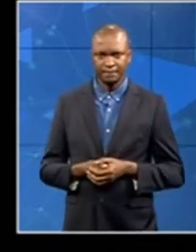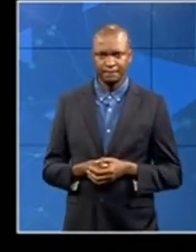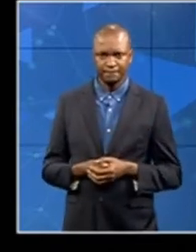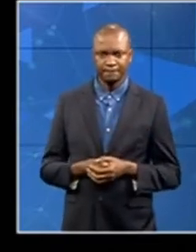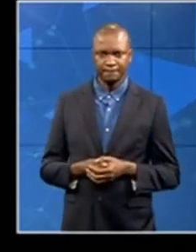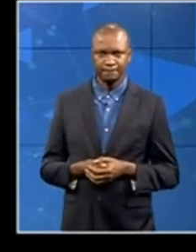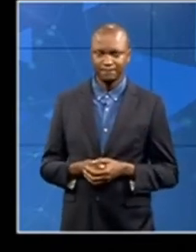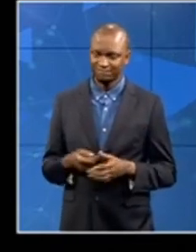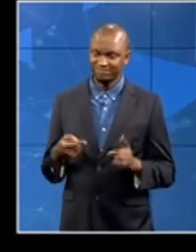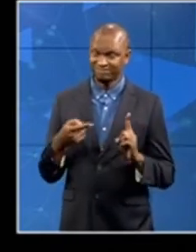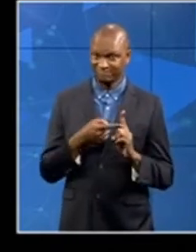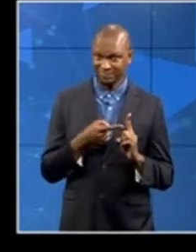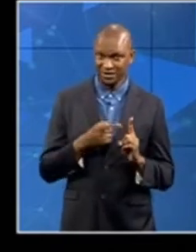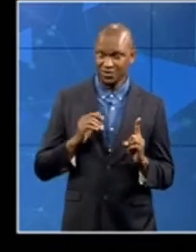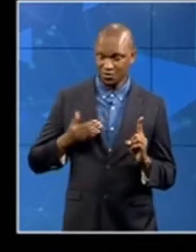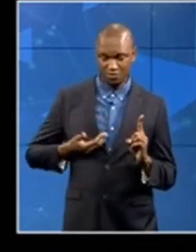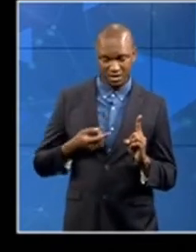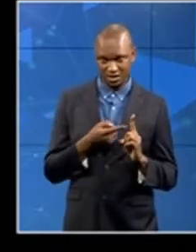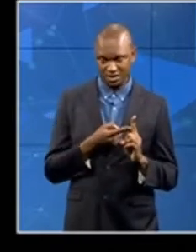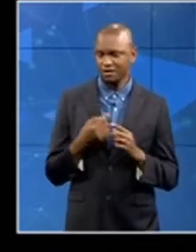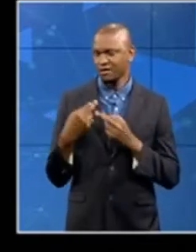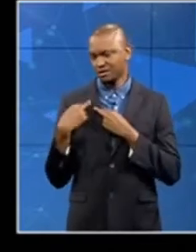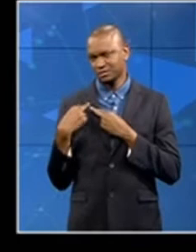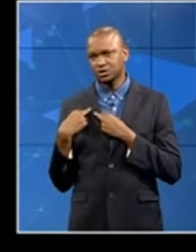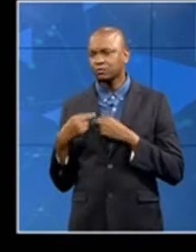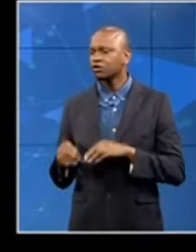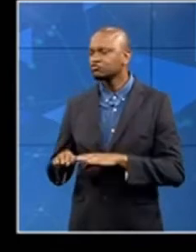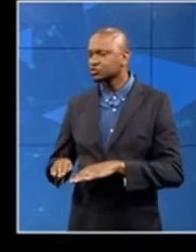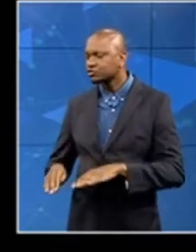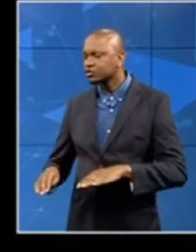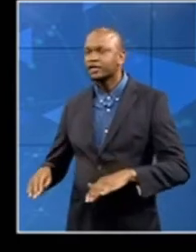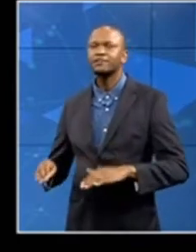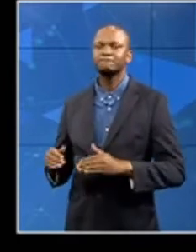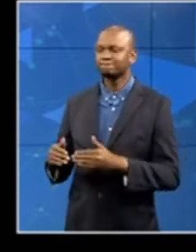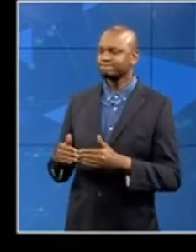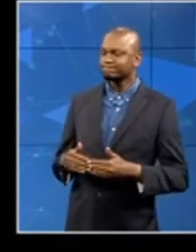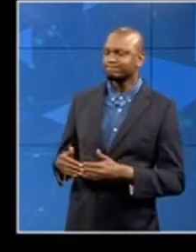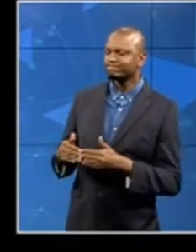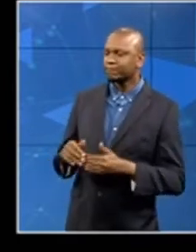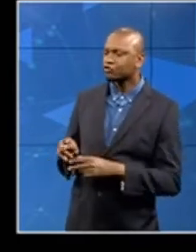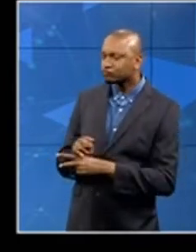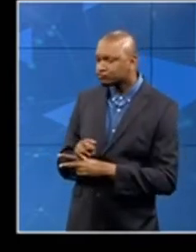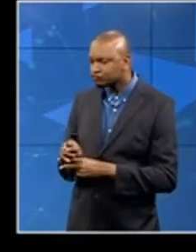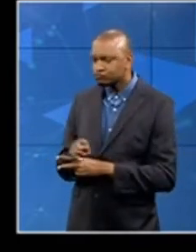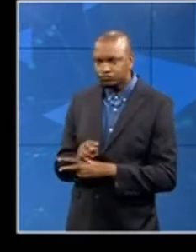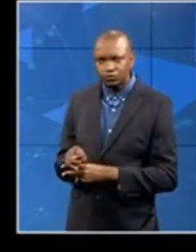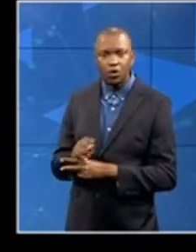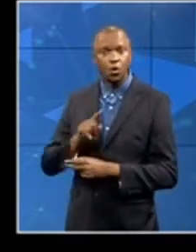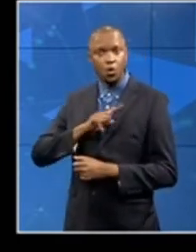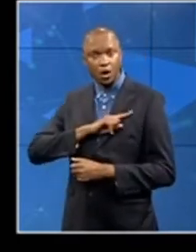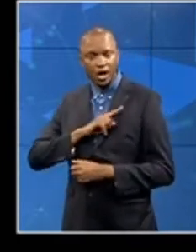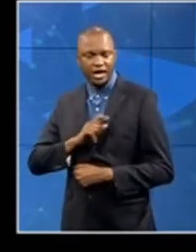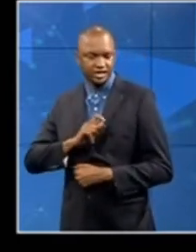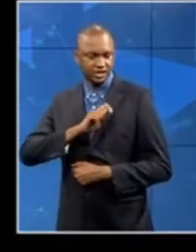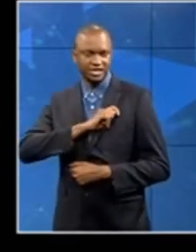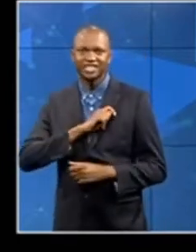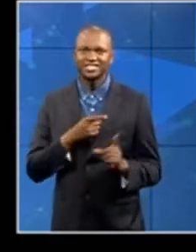Sikati waniketwa lomsebenzi wekugadza labantwana ngekumethemba kepha kunekuthi abavikela